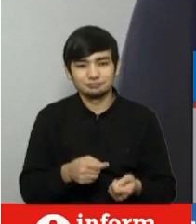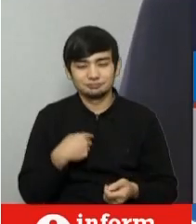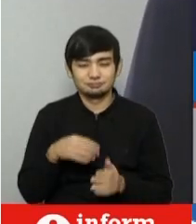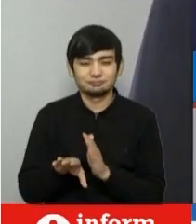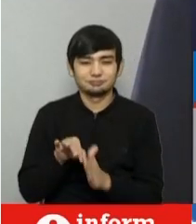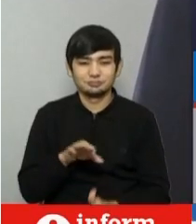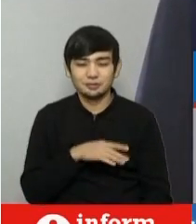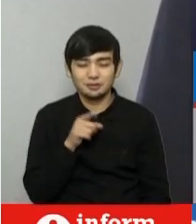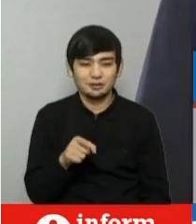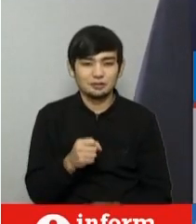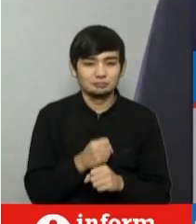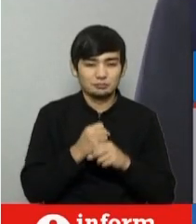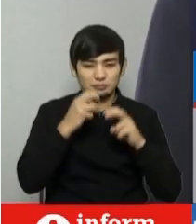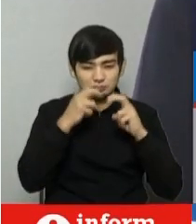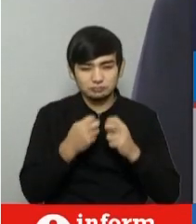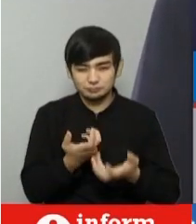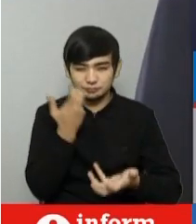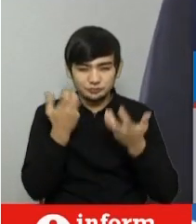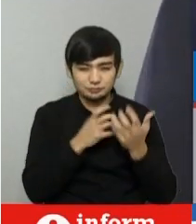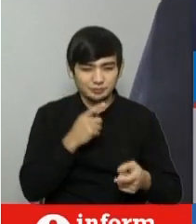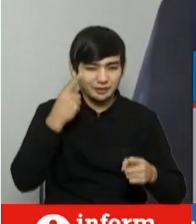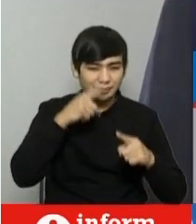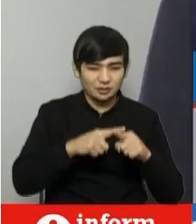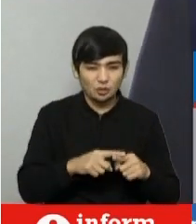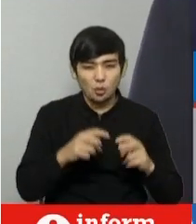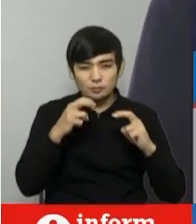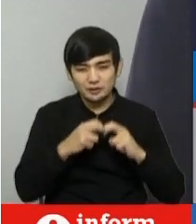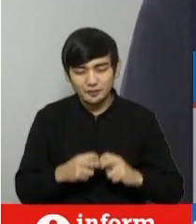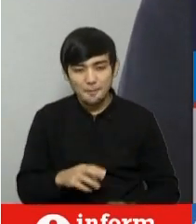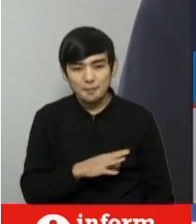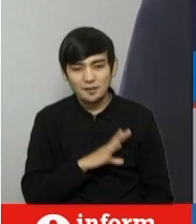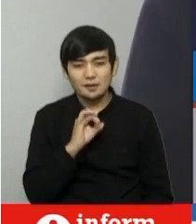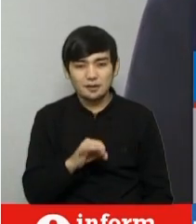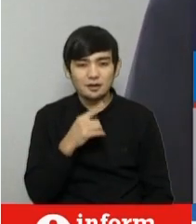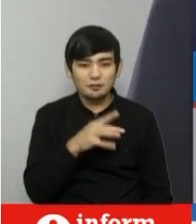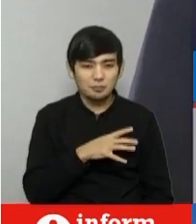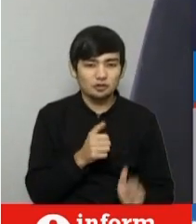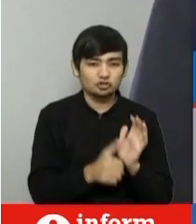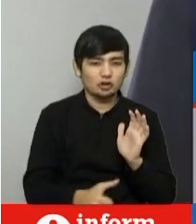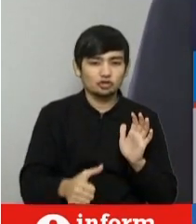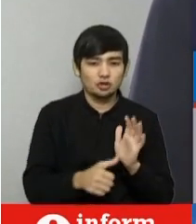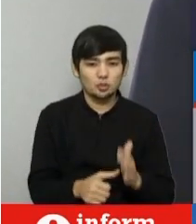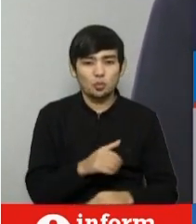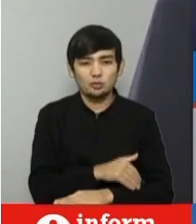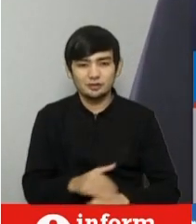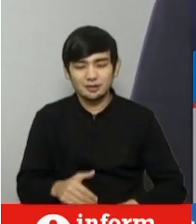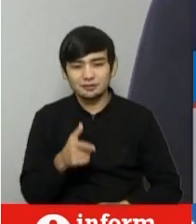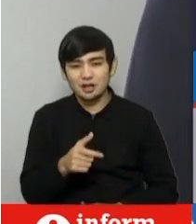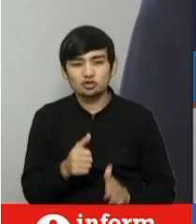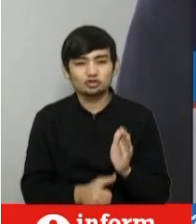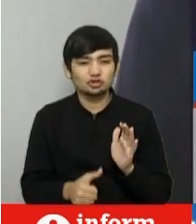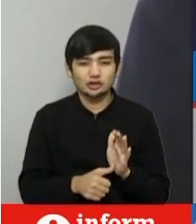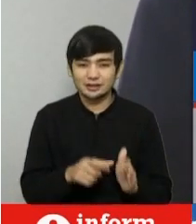привлекли, они провели обследование техническое. То, что сейчас вот говорят про 66 улиц, там на самом деле не